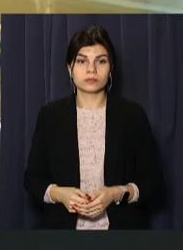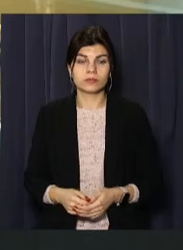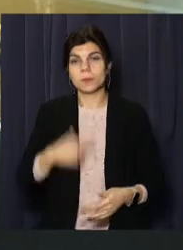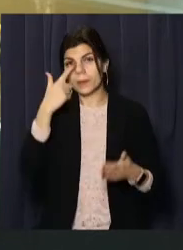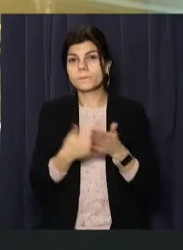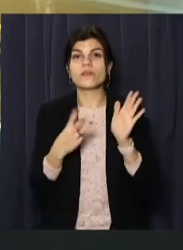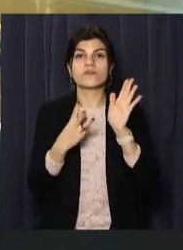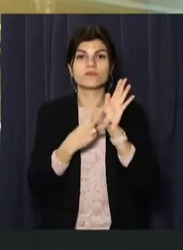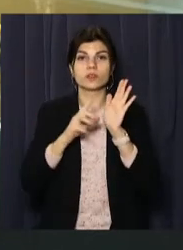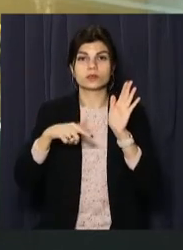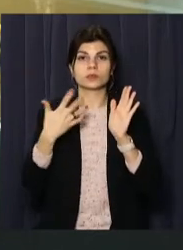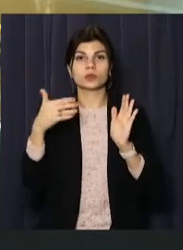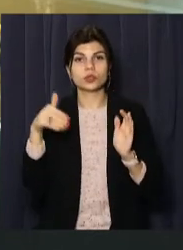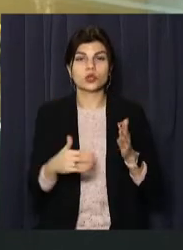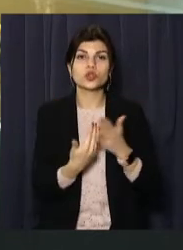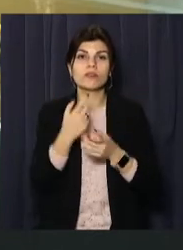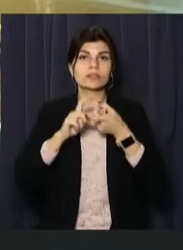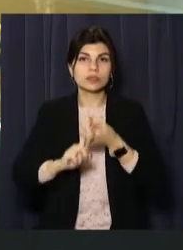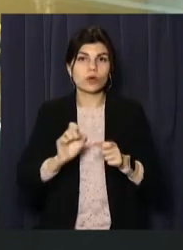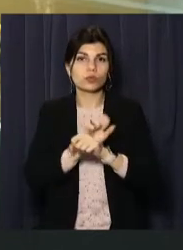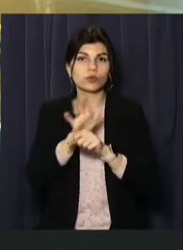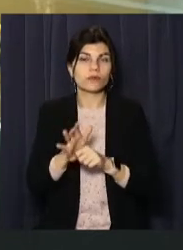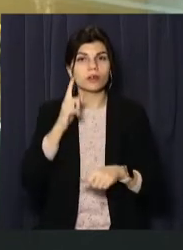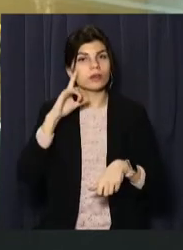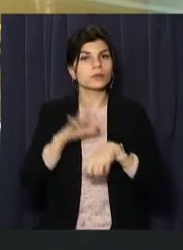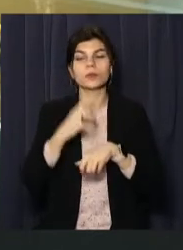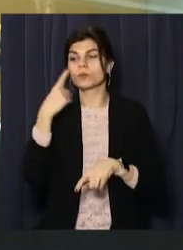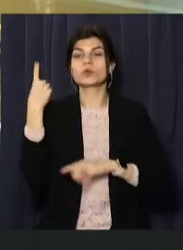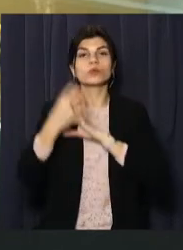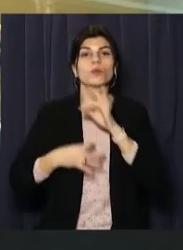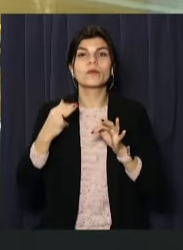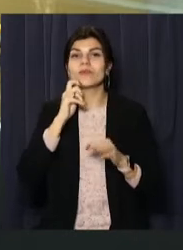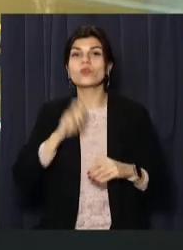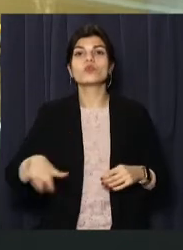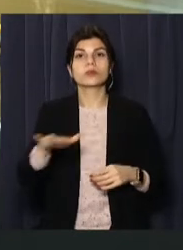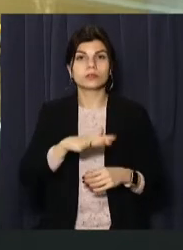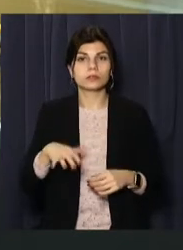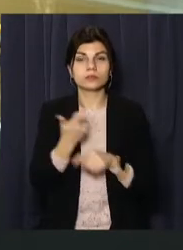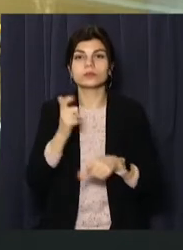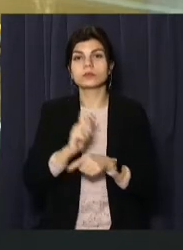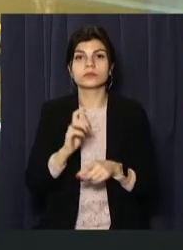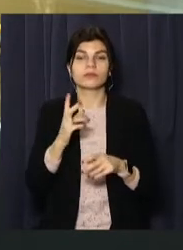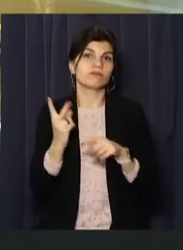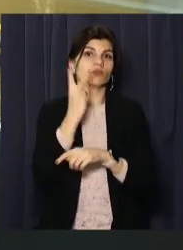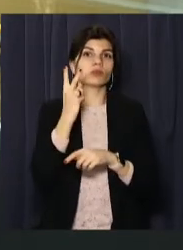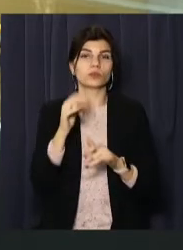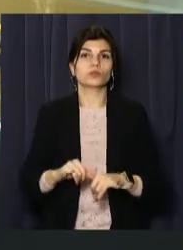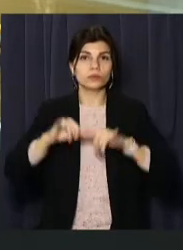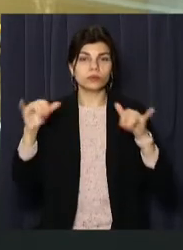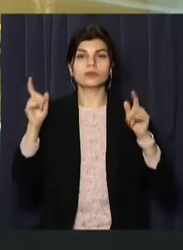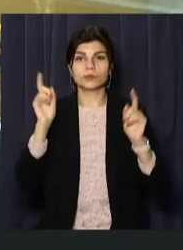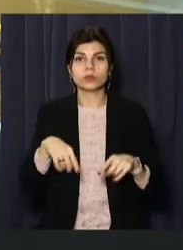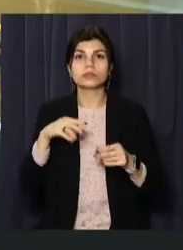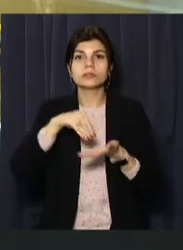Понад 8,5 тисяч нових заражених ковідом виявили за попередню добу в Україні. Більш як вдвічі збільшилася і